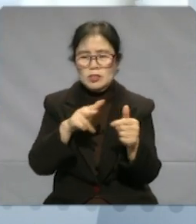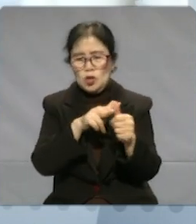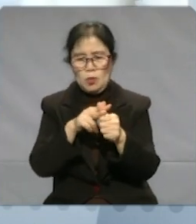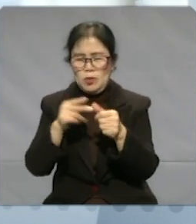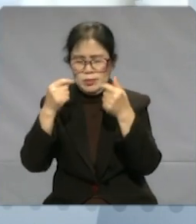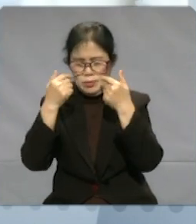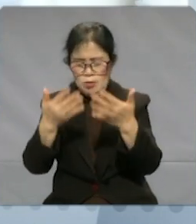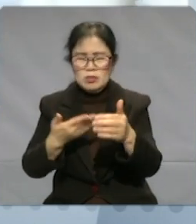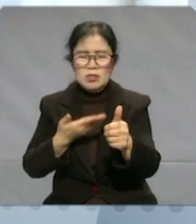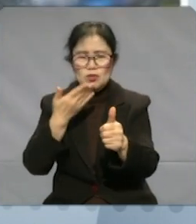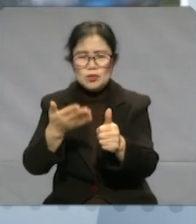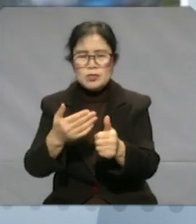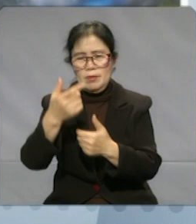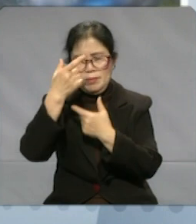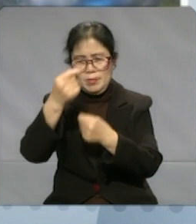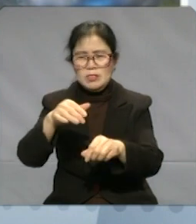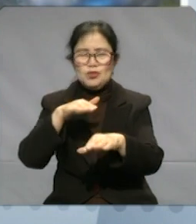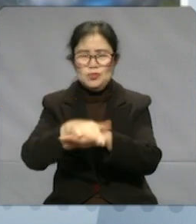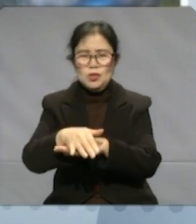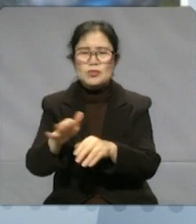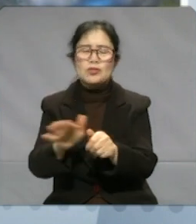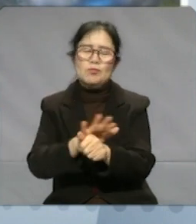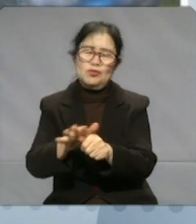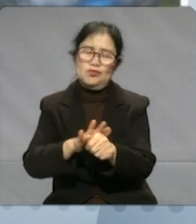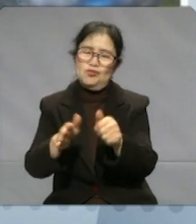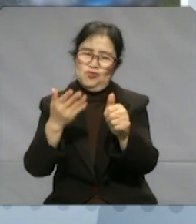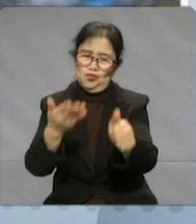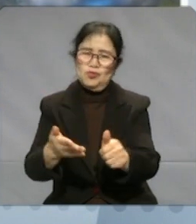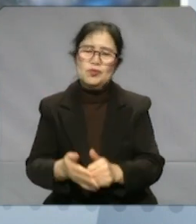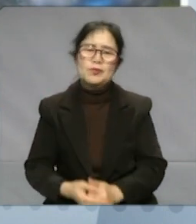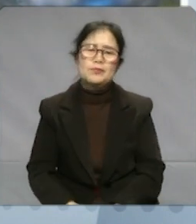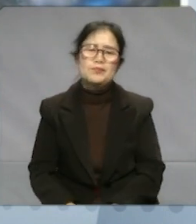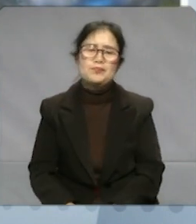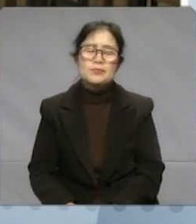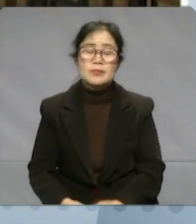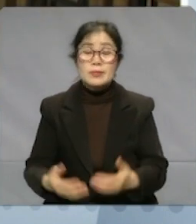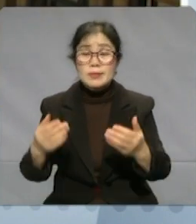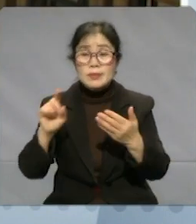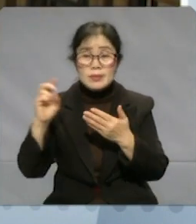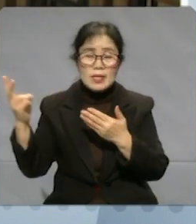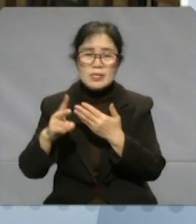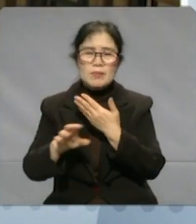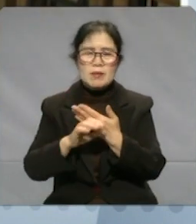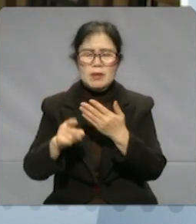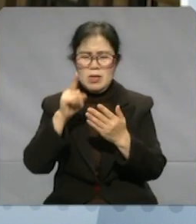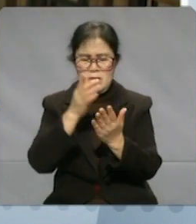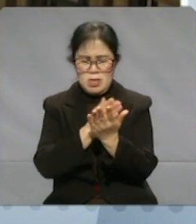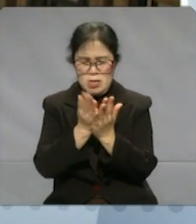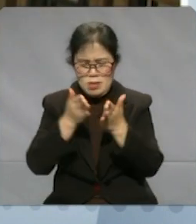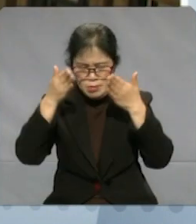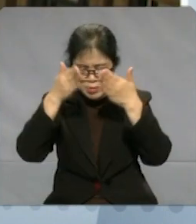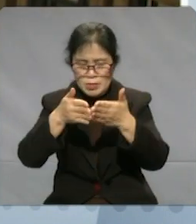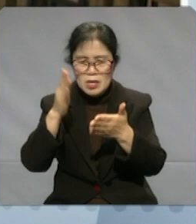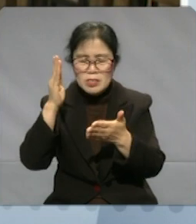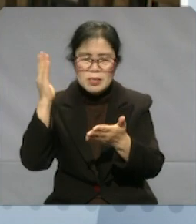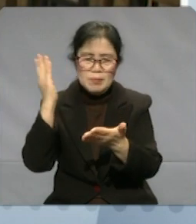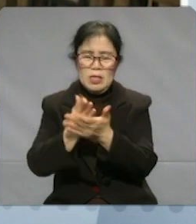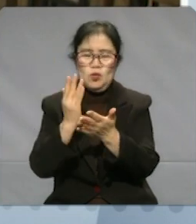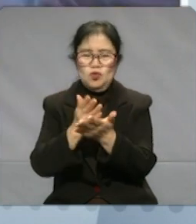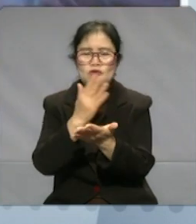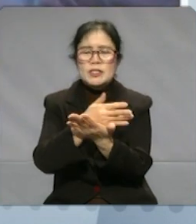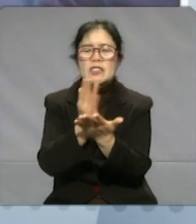제공해서 거기서 맞춤형 서비스를 제공하고 다시 말하면 한 업종에 집중하는 것이 아니라 좀